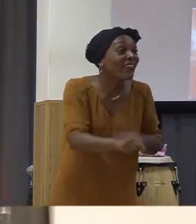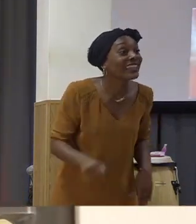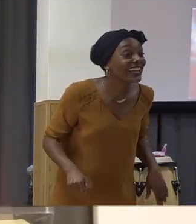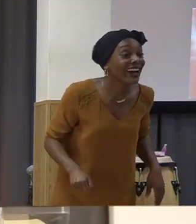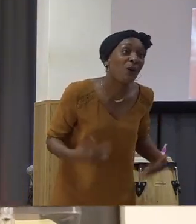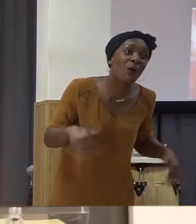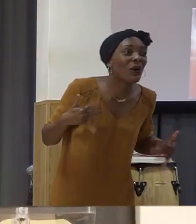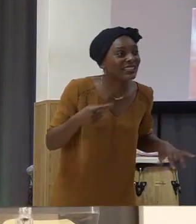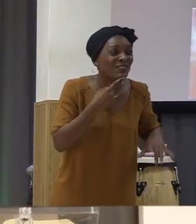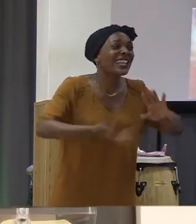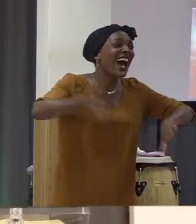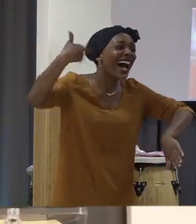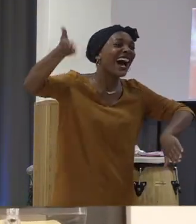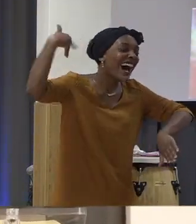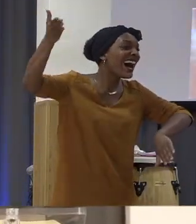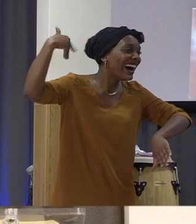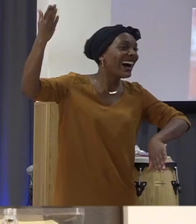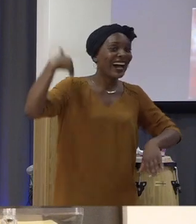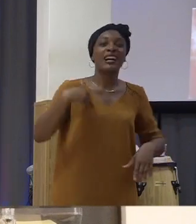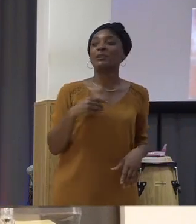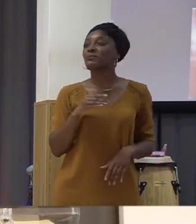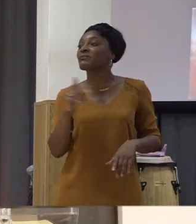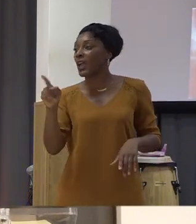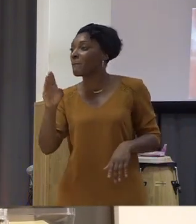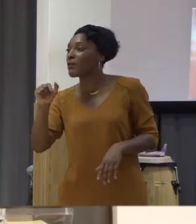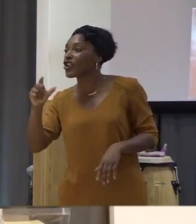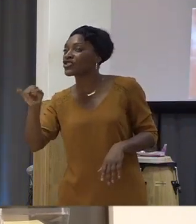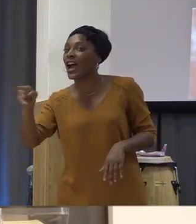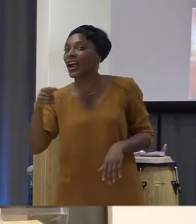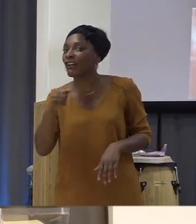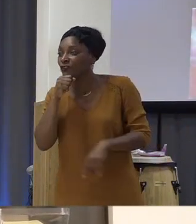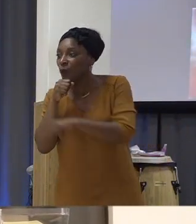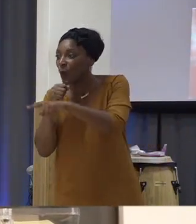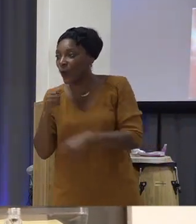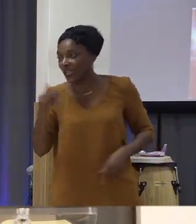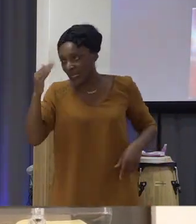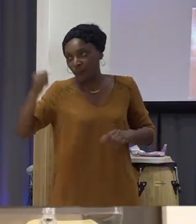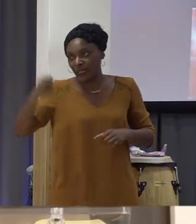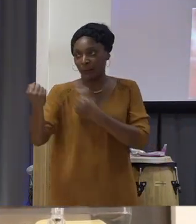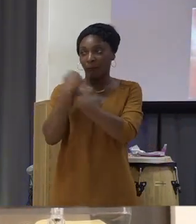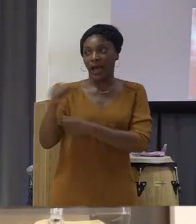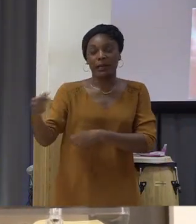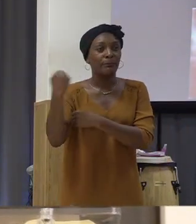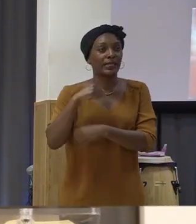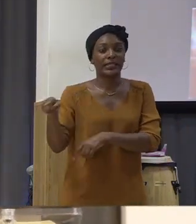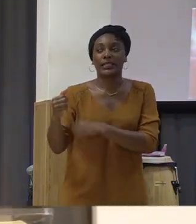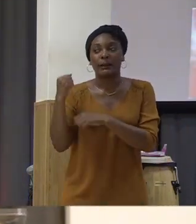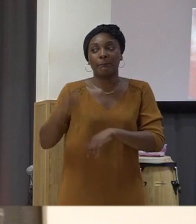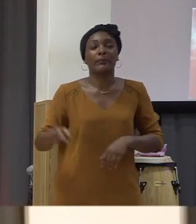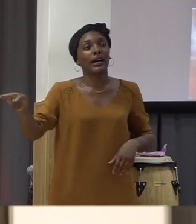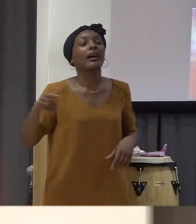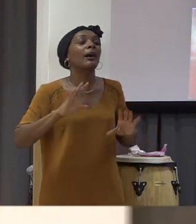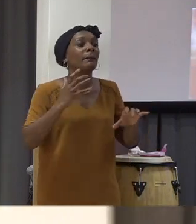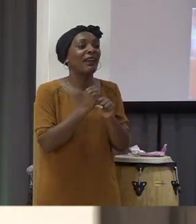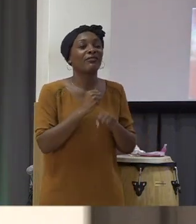ça situe quand même un petit peu, hein, Blanchard. Je ne te demande pas depuis combien de temps tu es là. Mais en tout cas, ça situe un petit